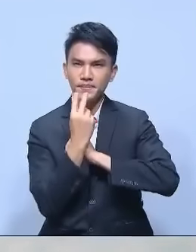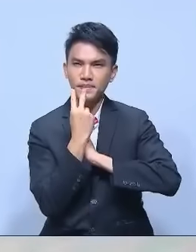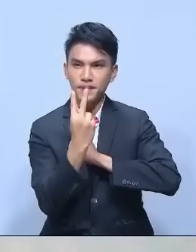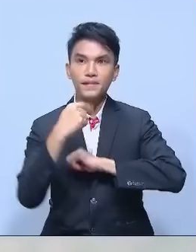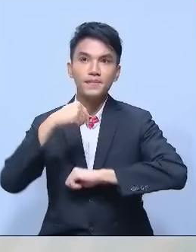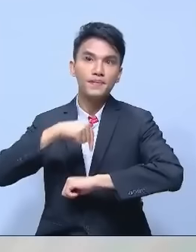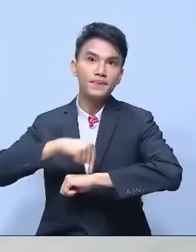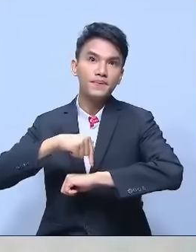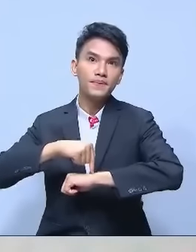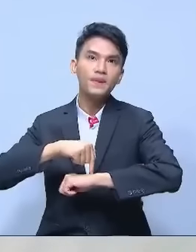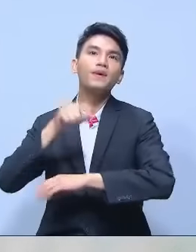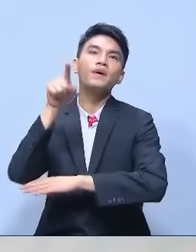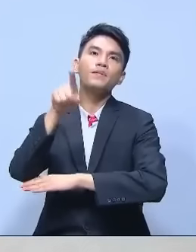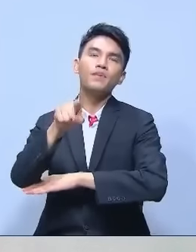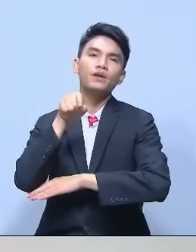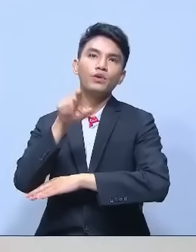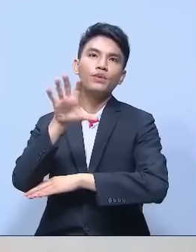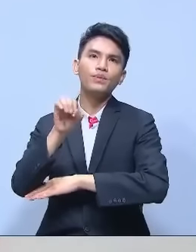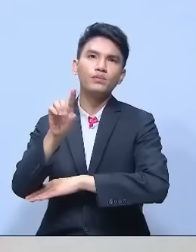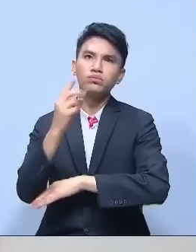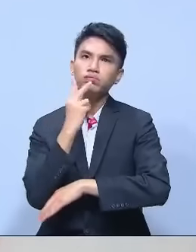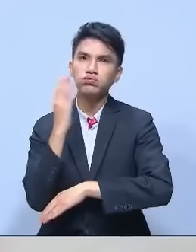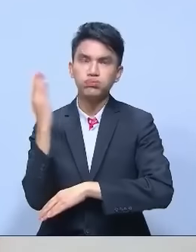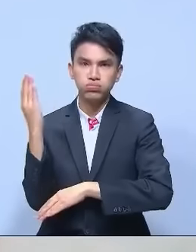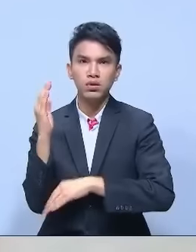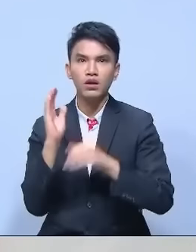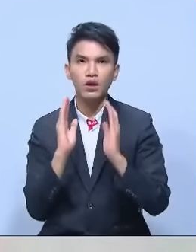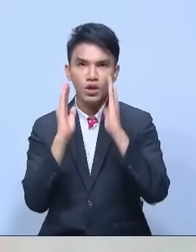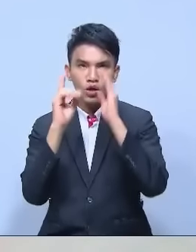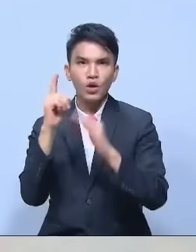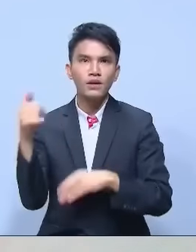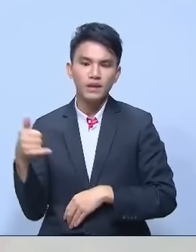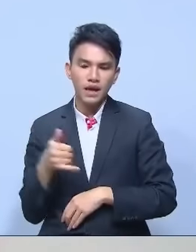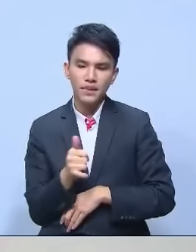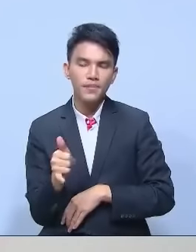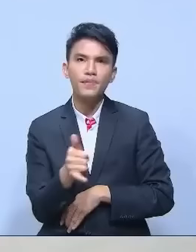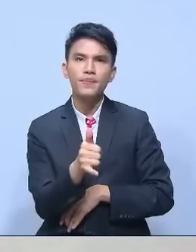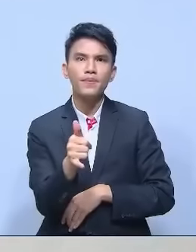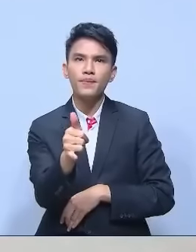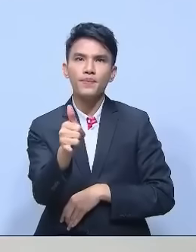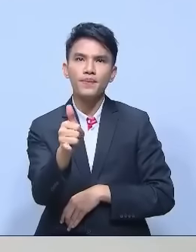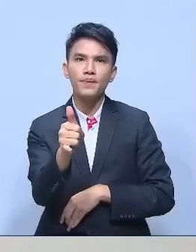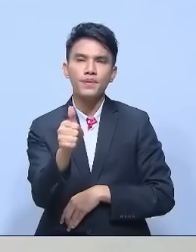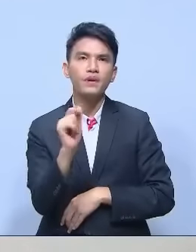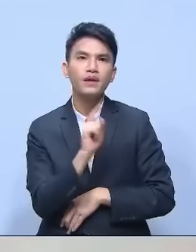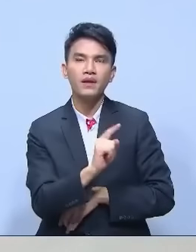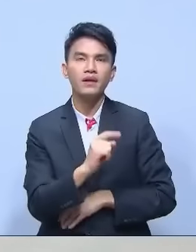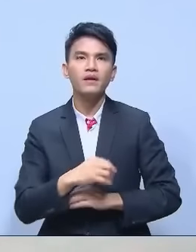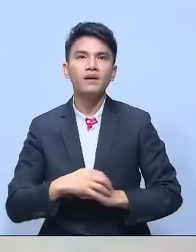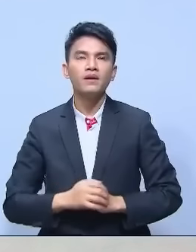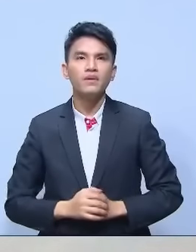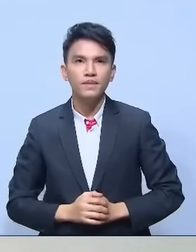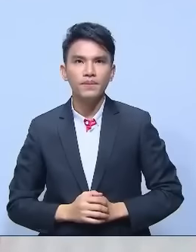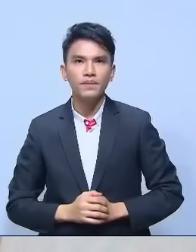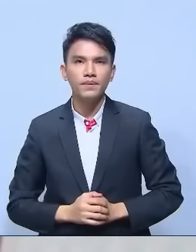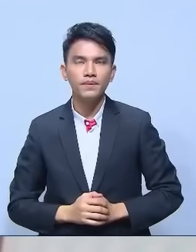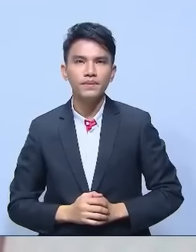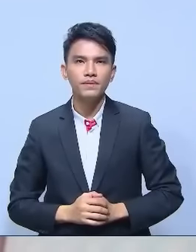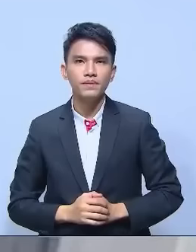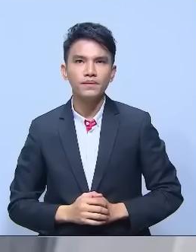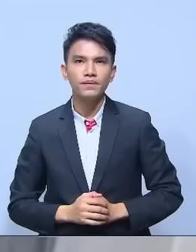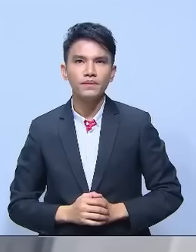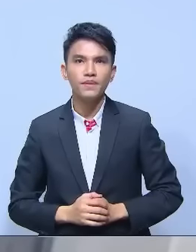า 13:51 นคุณผู้ชมเห็นไหมผู้ตายเดินออกจากห้องพักไปทางบันไดหนีไฟนะคะเสร็จปุ๊บพอเ